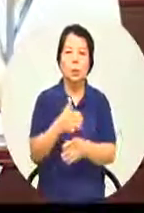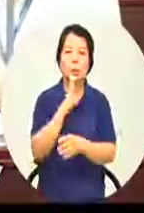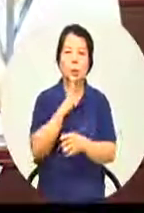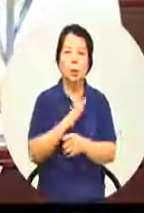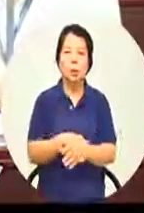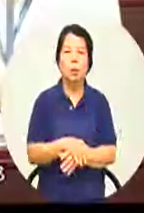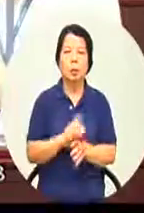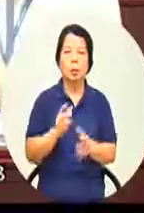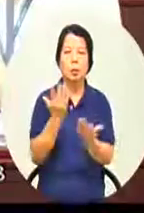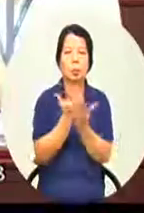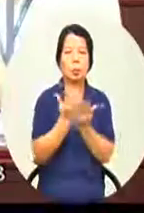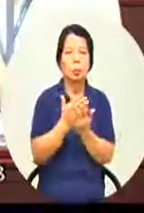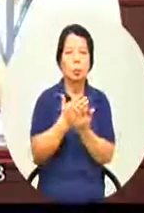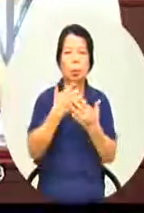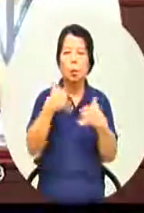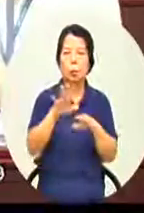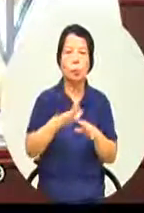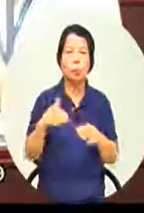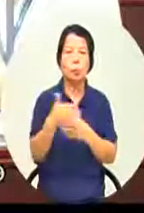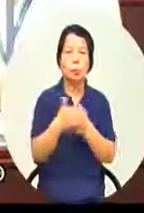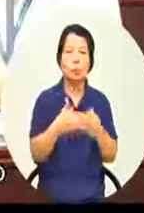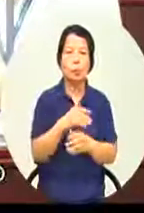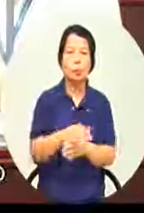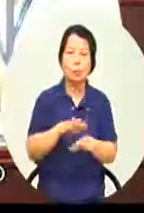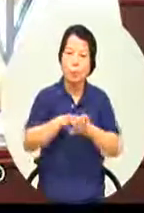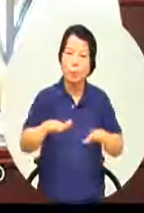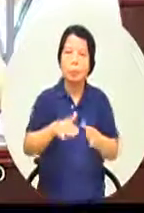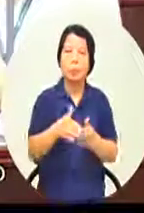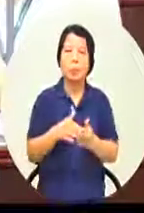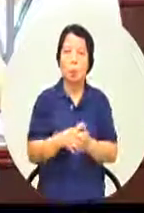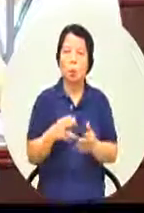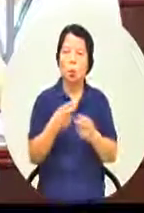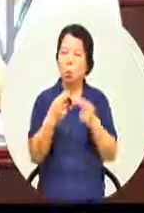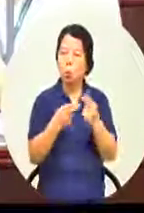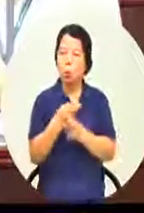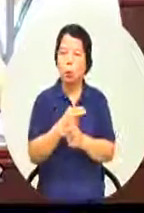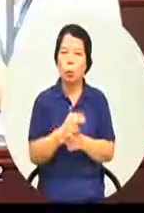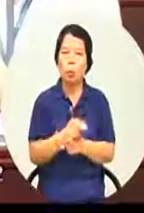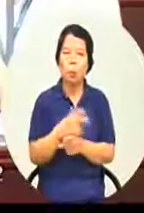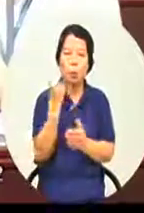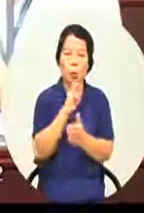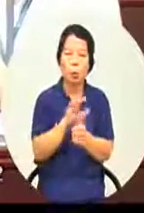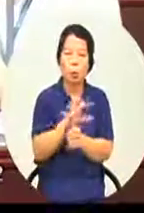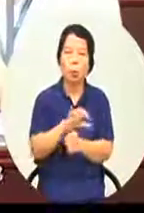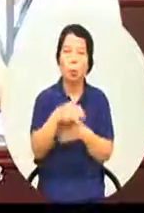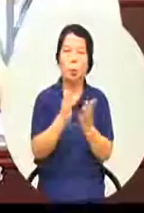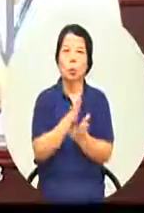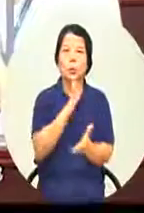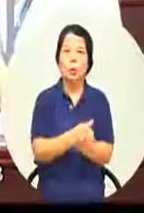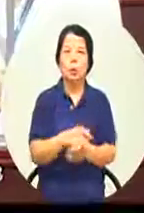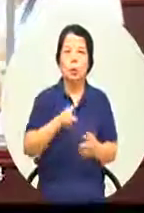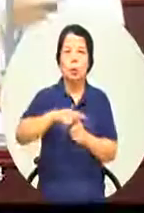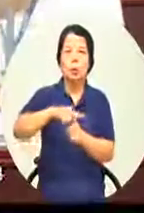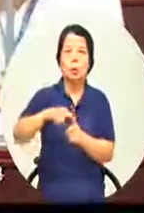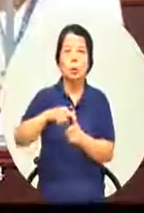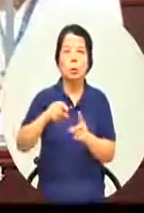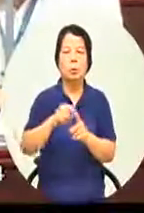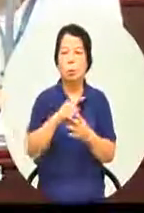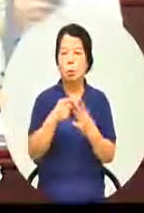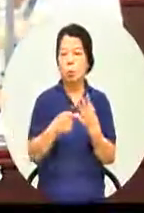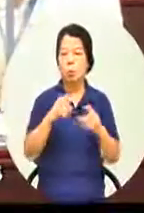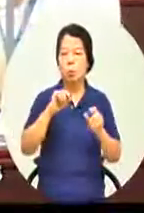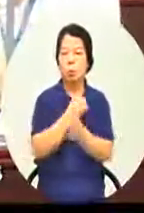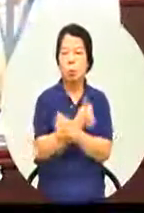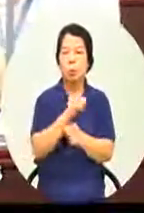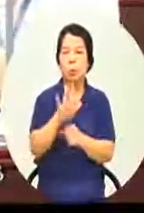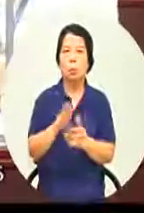那是不是用哪一种交通管制的方式？这个当然 有不同程度的考量。那刚才议员